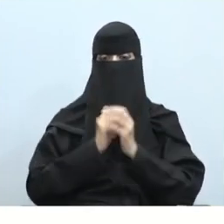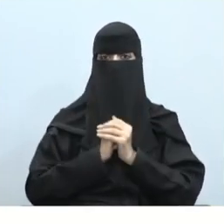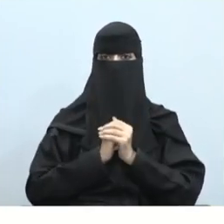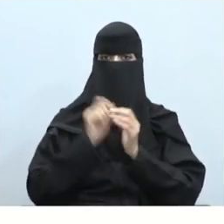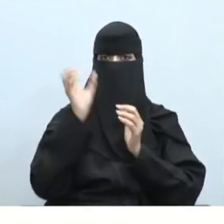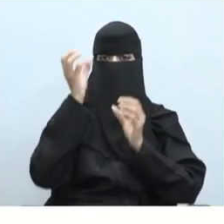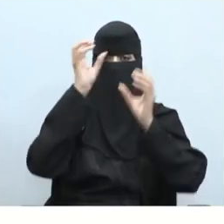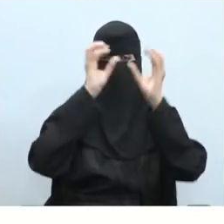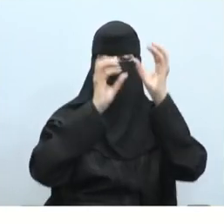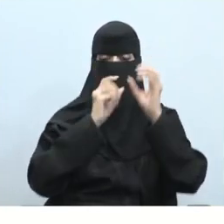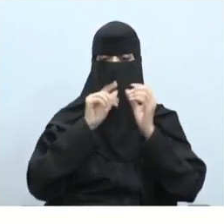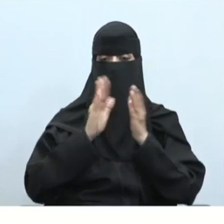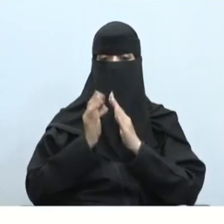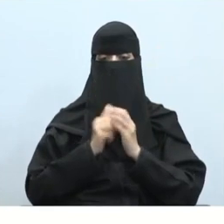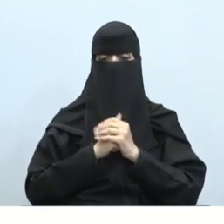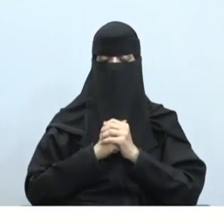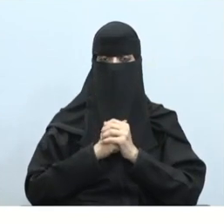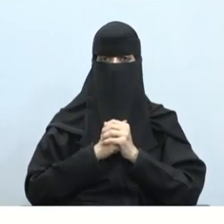السماويه الاخرى